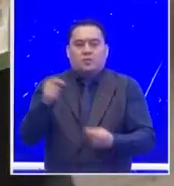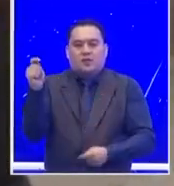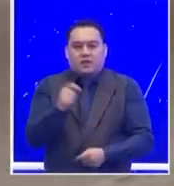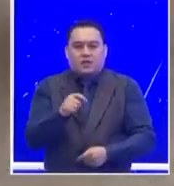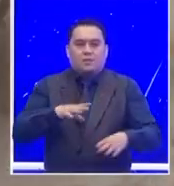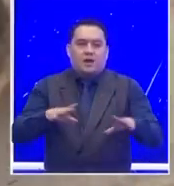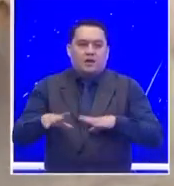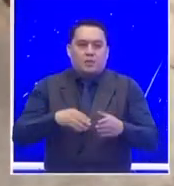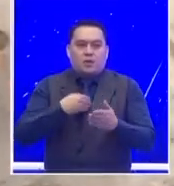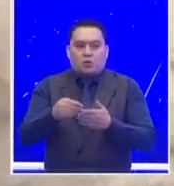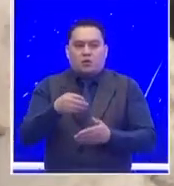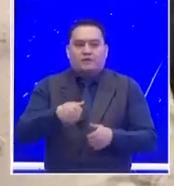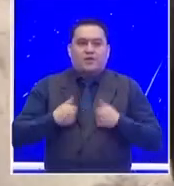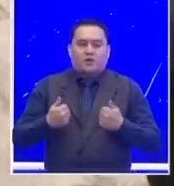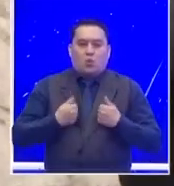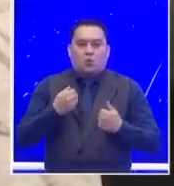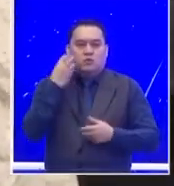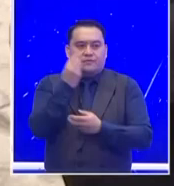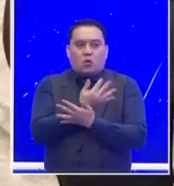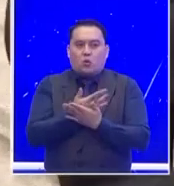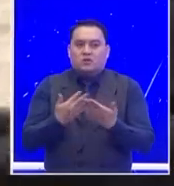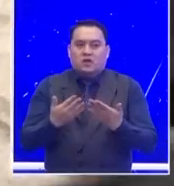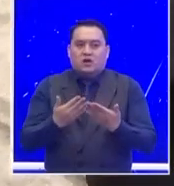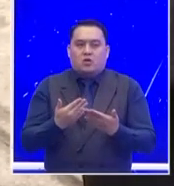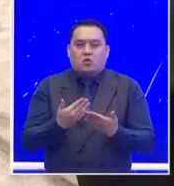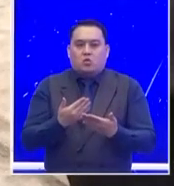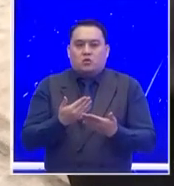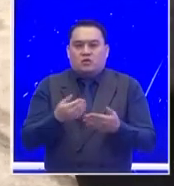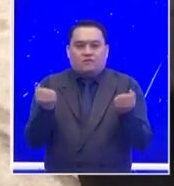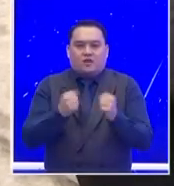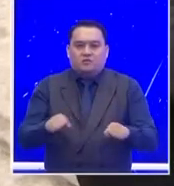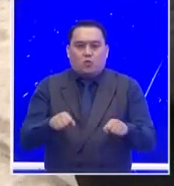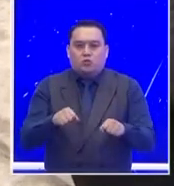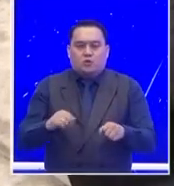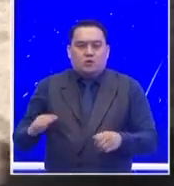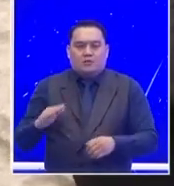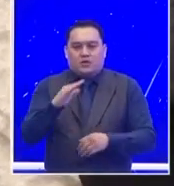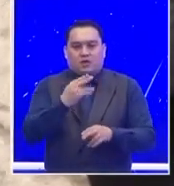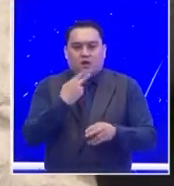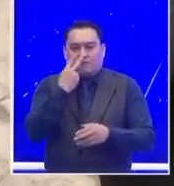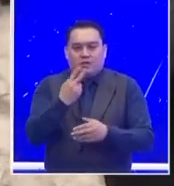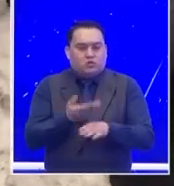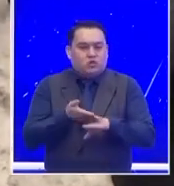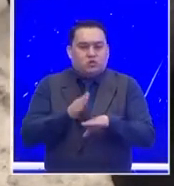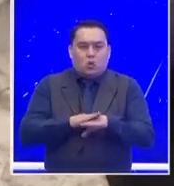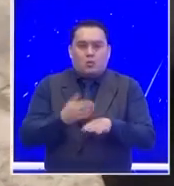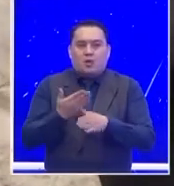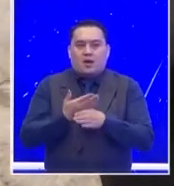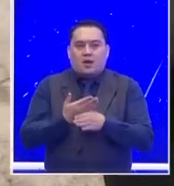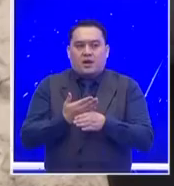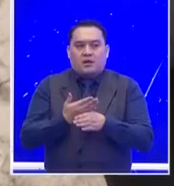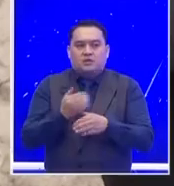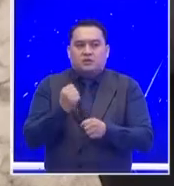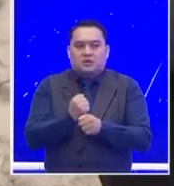на рынок, покупать витамины, овощи, фрукты. Однако у меня нет возможности подняться к вам. Сейчас мне помогли.